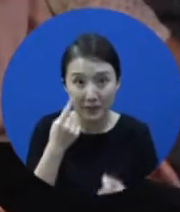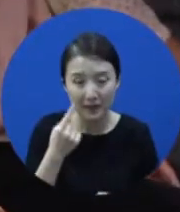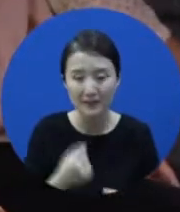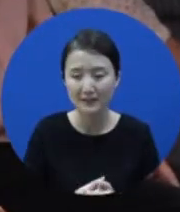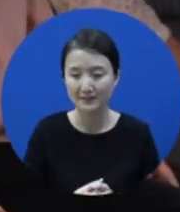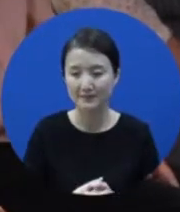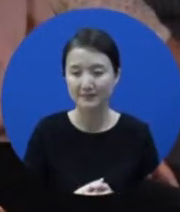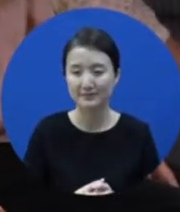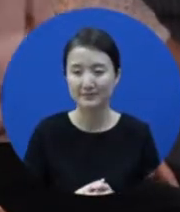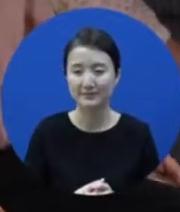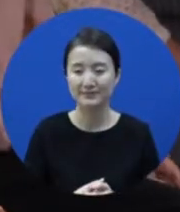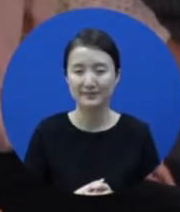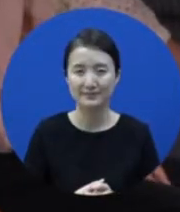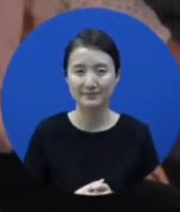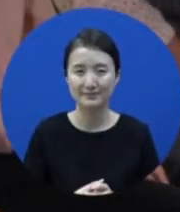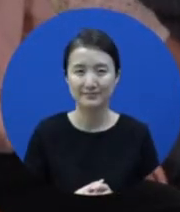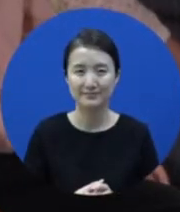안녕하세요,